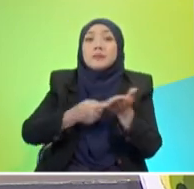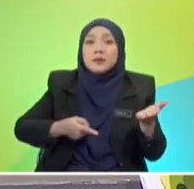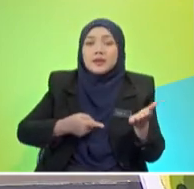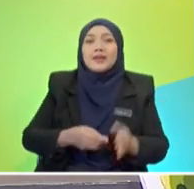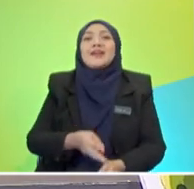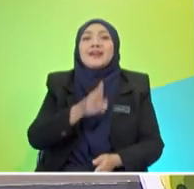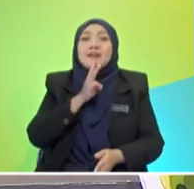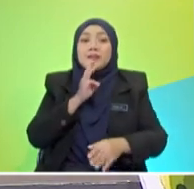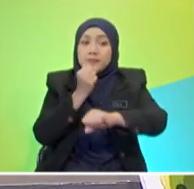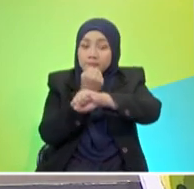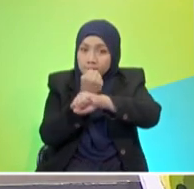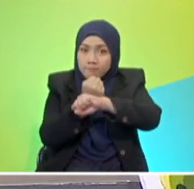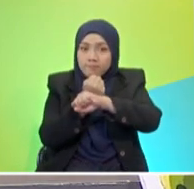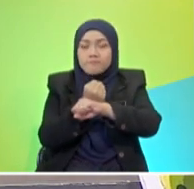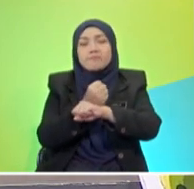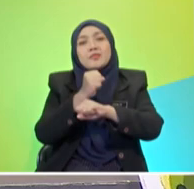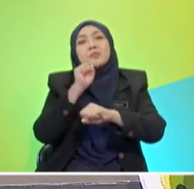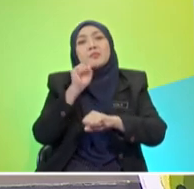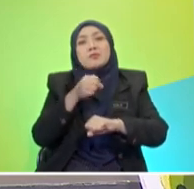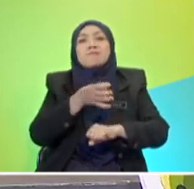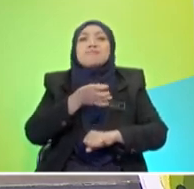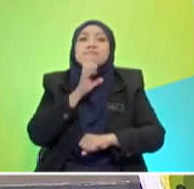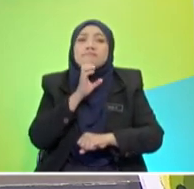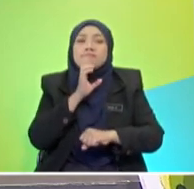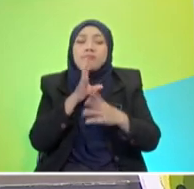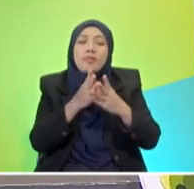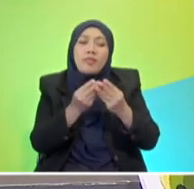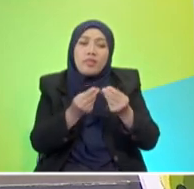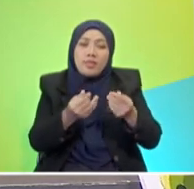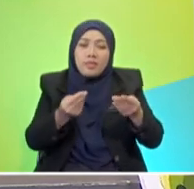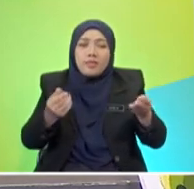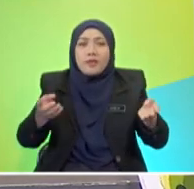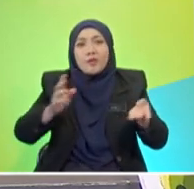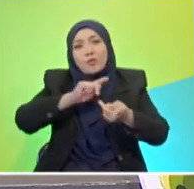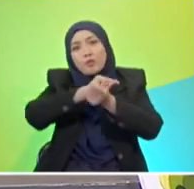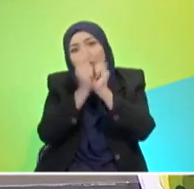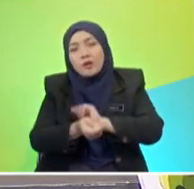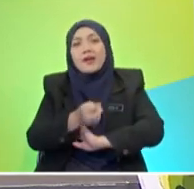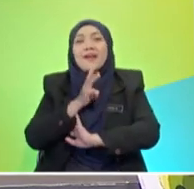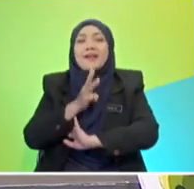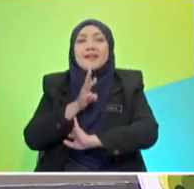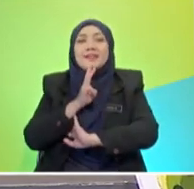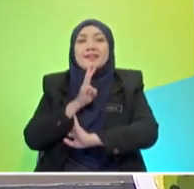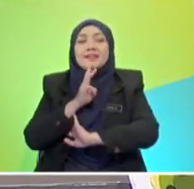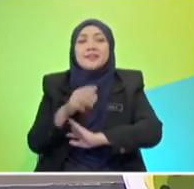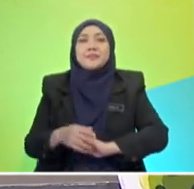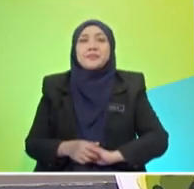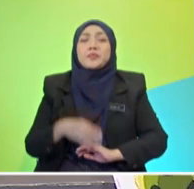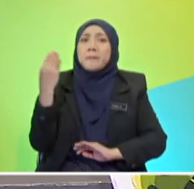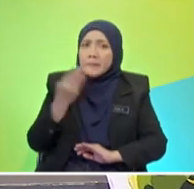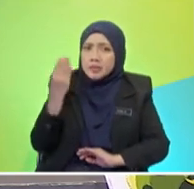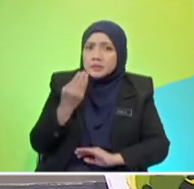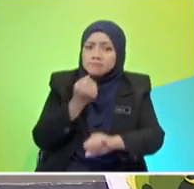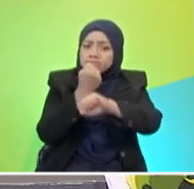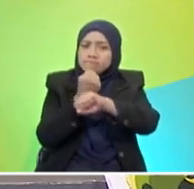ais akan cair. Okey, betul Sean. Letak dekat jawapan dekat situ. Murid-murid lihat eh. Biasanya ais tu dia akan